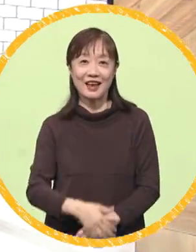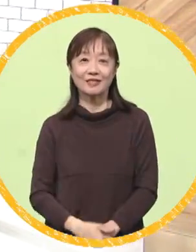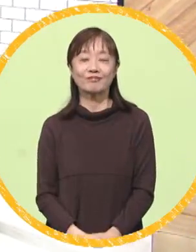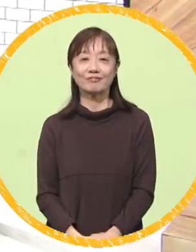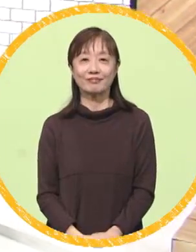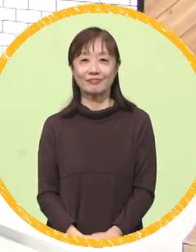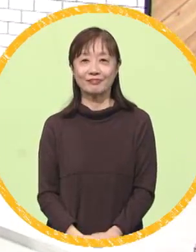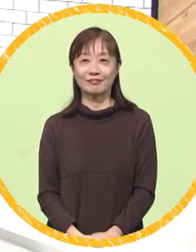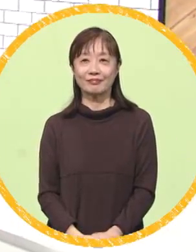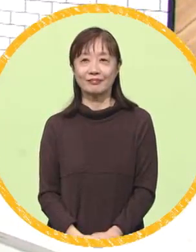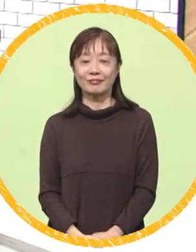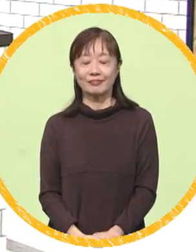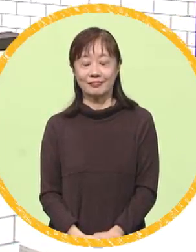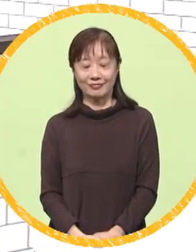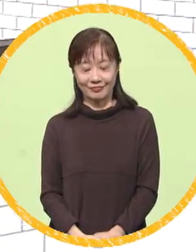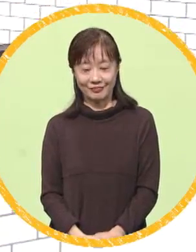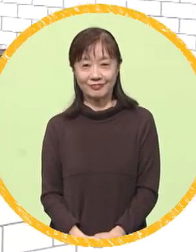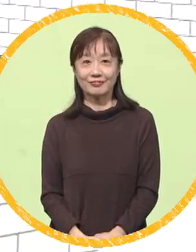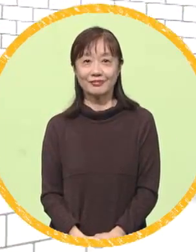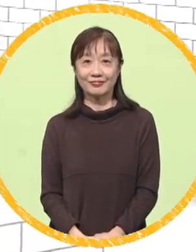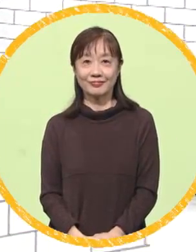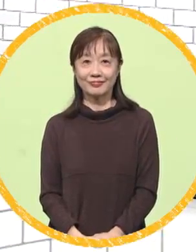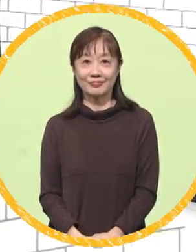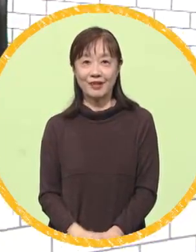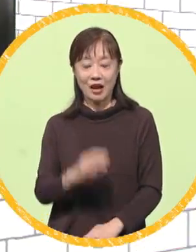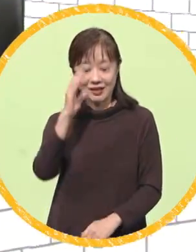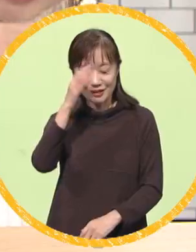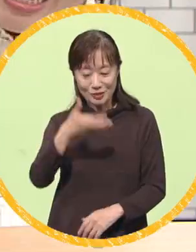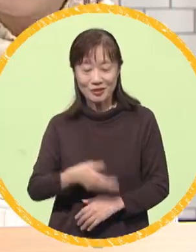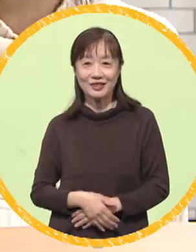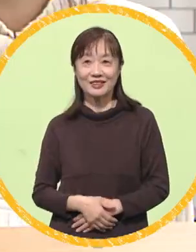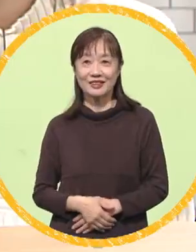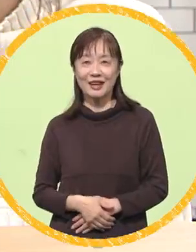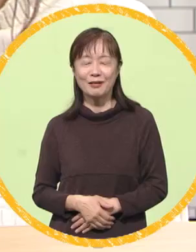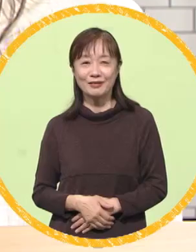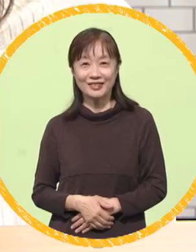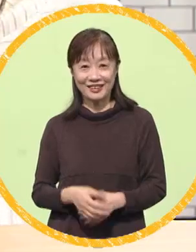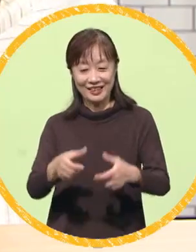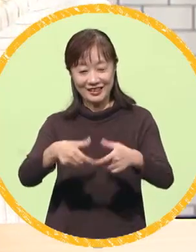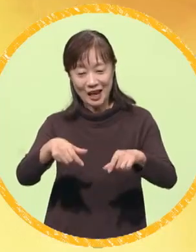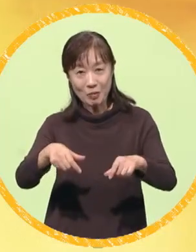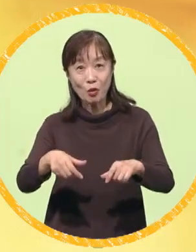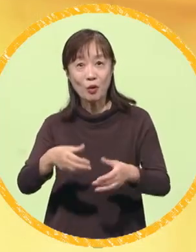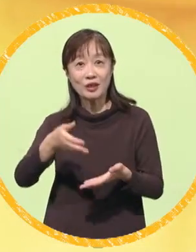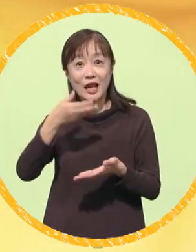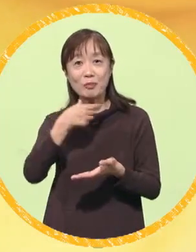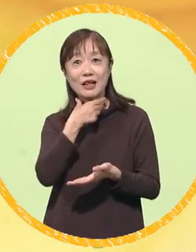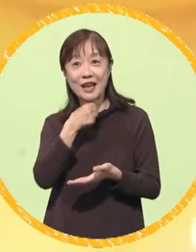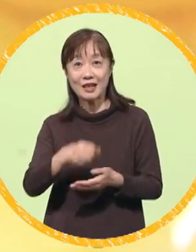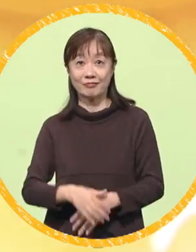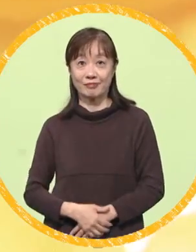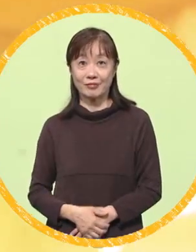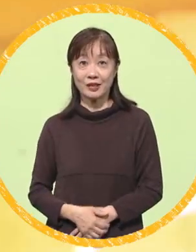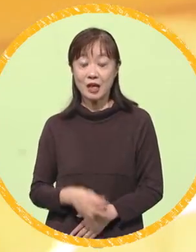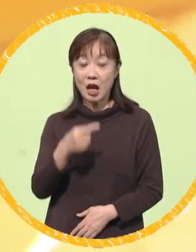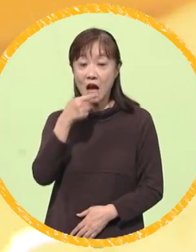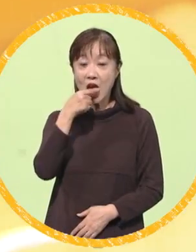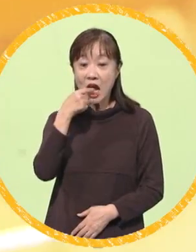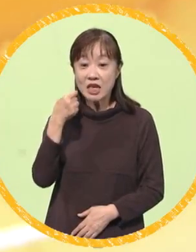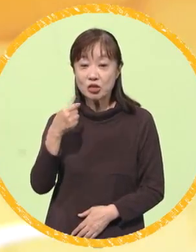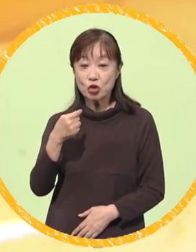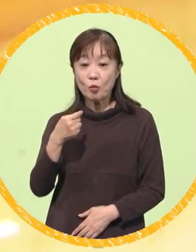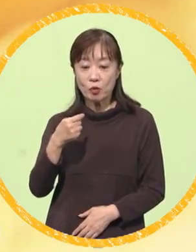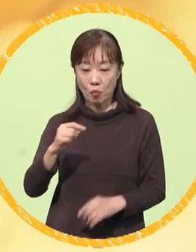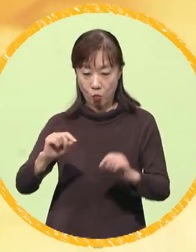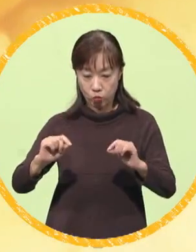や、井上クマムさん、いかがでした。 めっちゃ食べたい、あの TKG。 白身の色もなんかちょっと濃